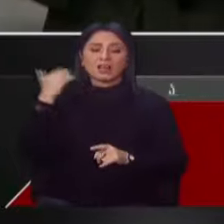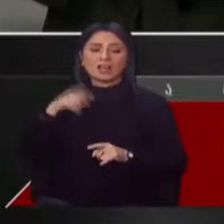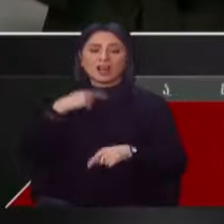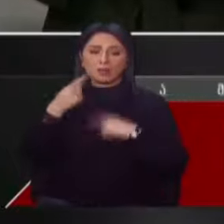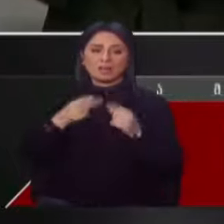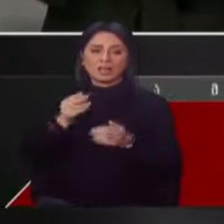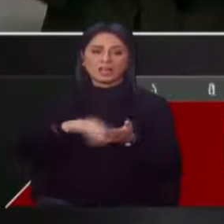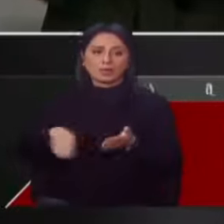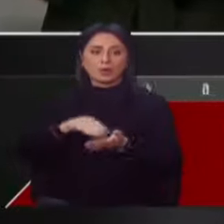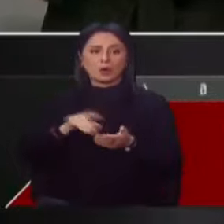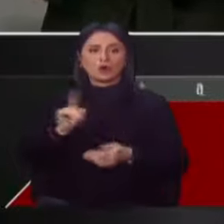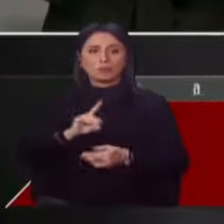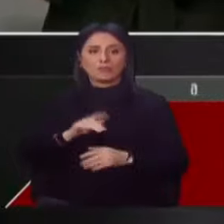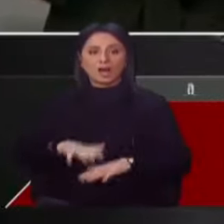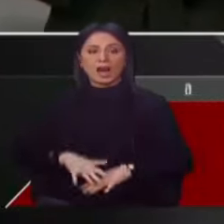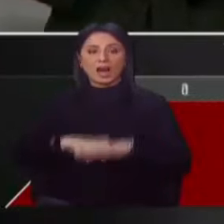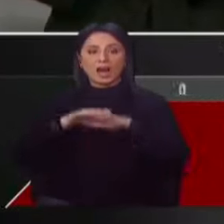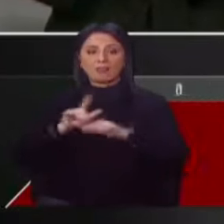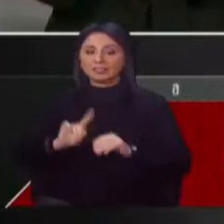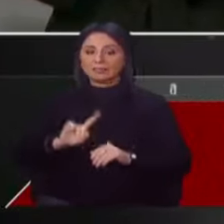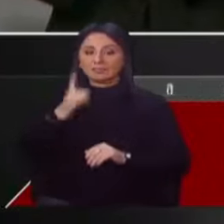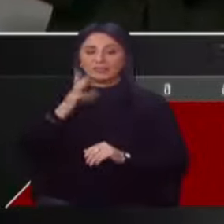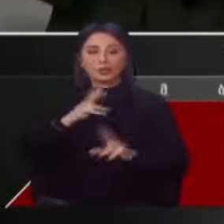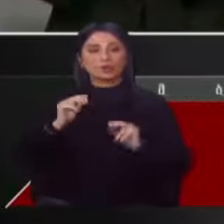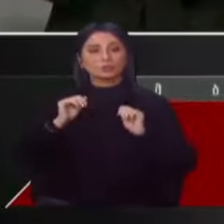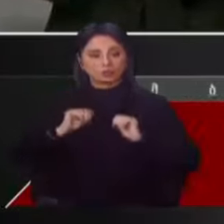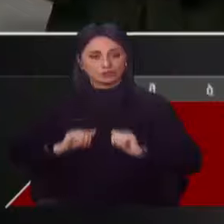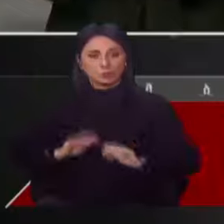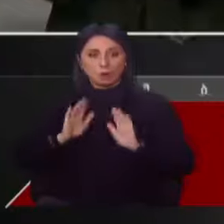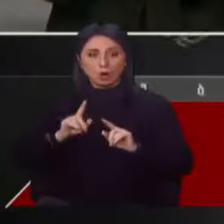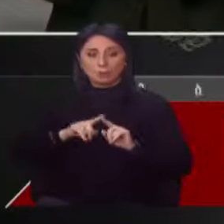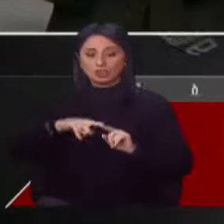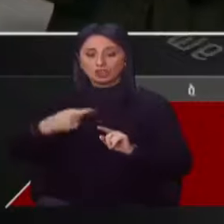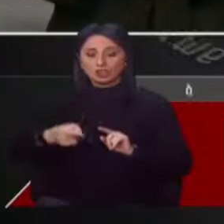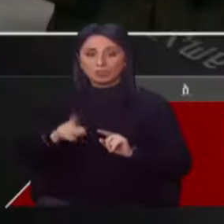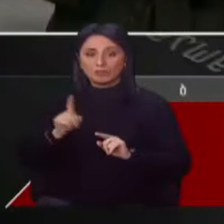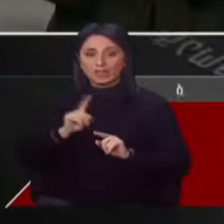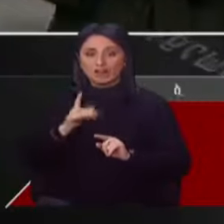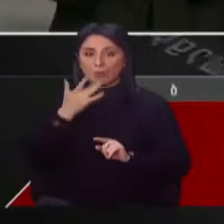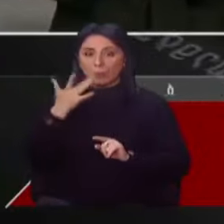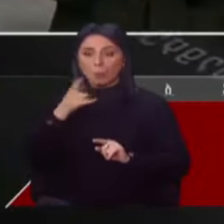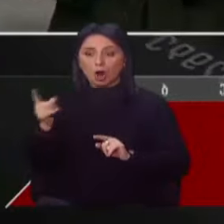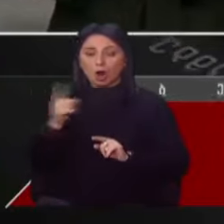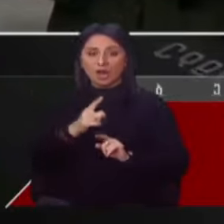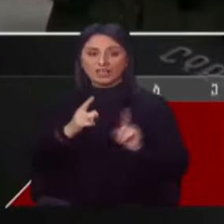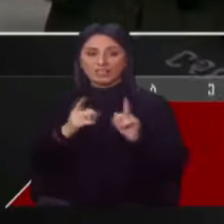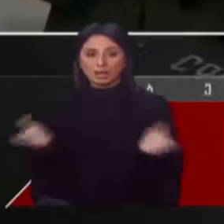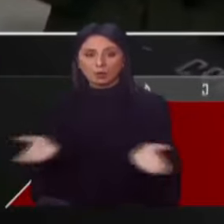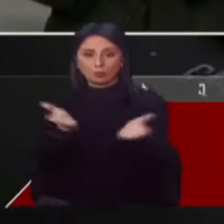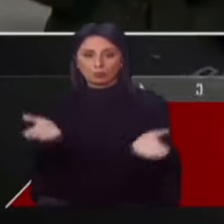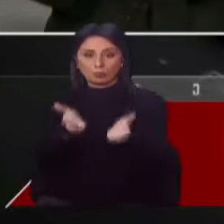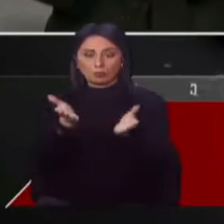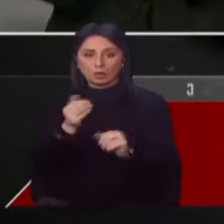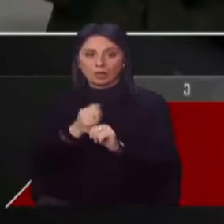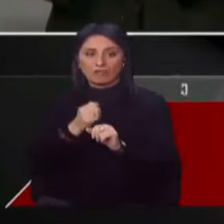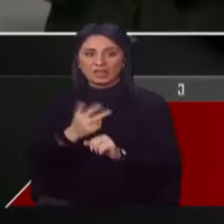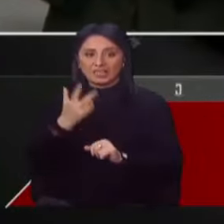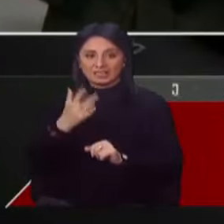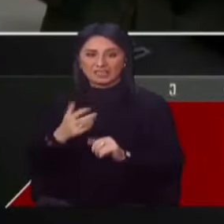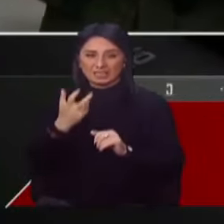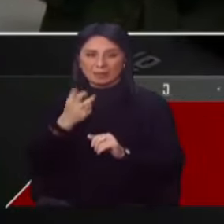განმავლობაში იმეორებდნენ, რომ აქცია თავდაპირველად იყო მშვიდობიანი, ხოლო მას შემდეგ, რაც გარკვეულმა პოლიტიკოსებმა წაახალისეს, რომ